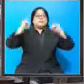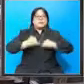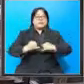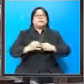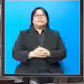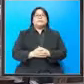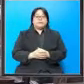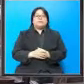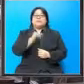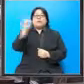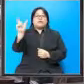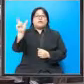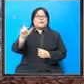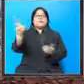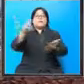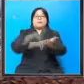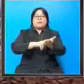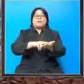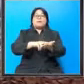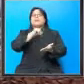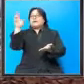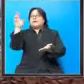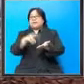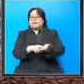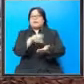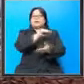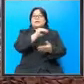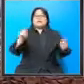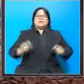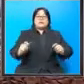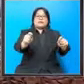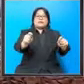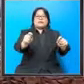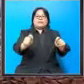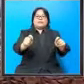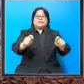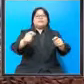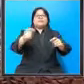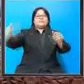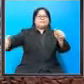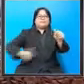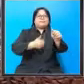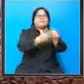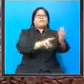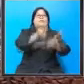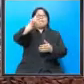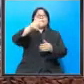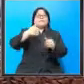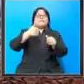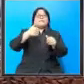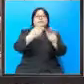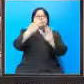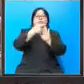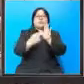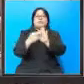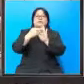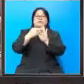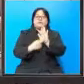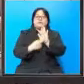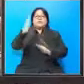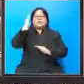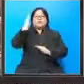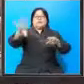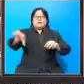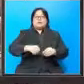rumah ibadah buka Islam daftar tidak berdaftar stetina tindakkan susulan Al berdasarkan kepada perundangan yang